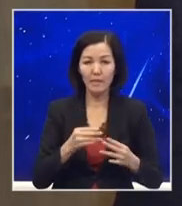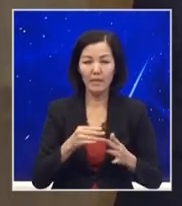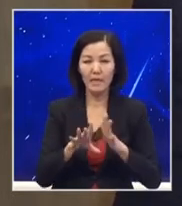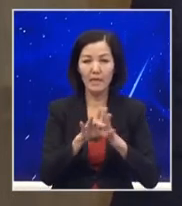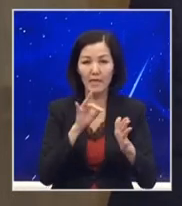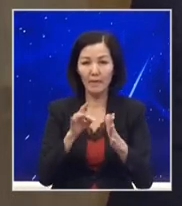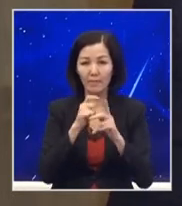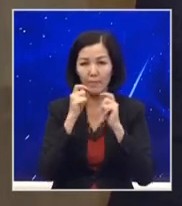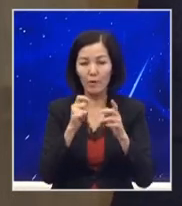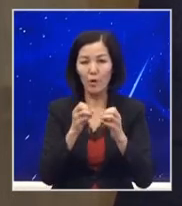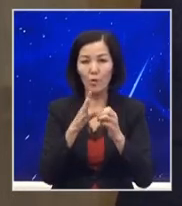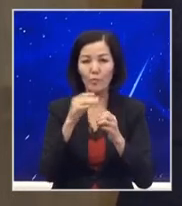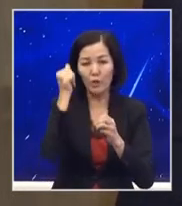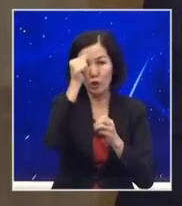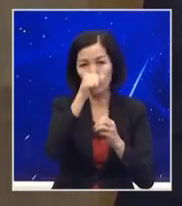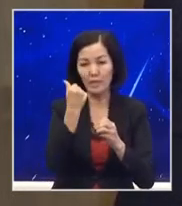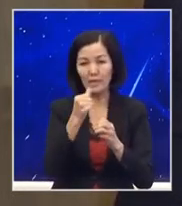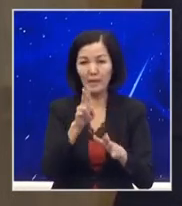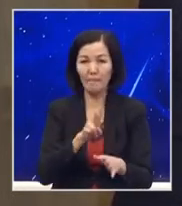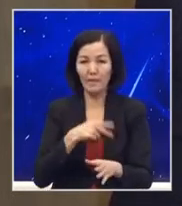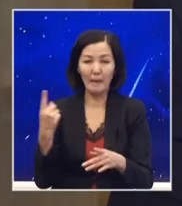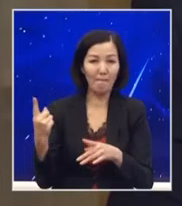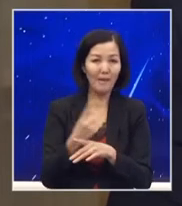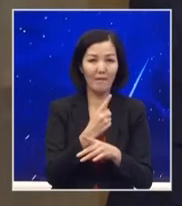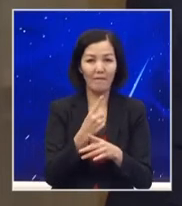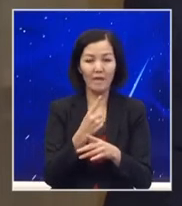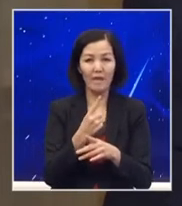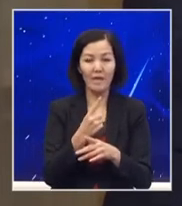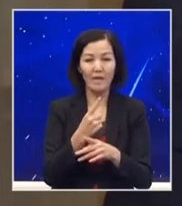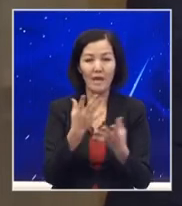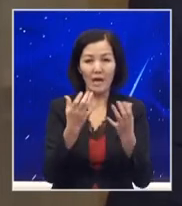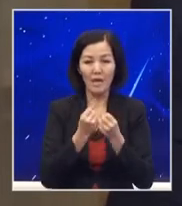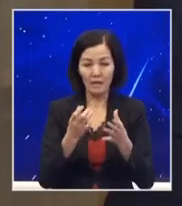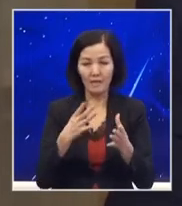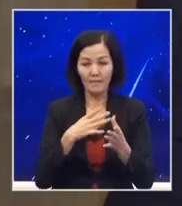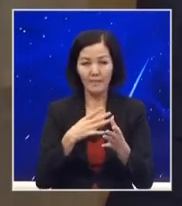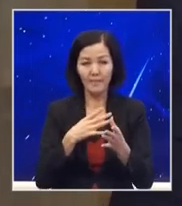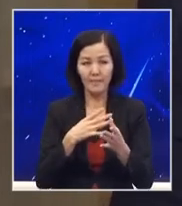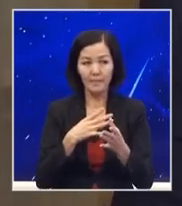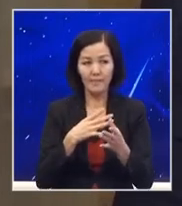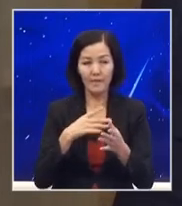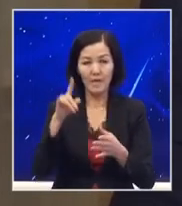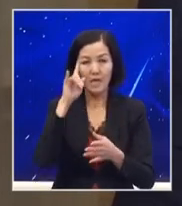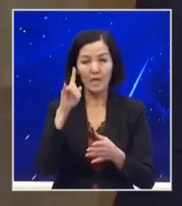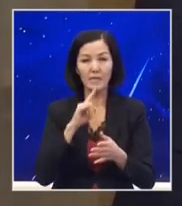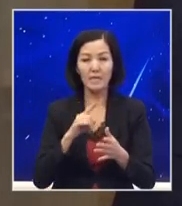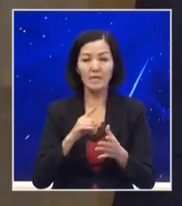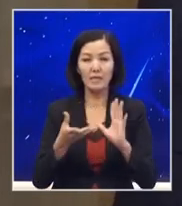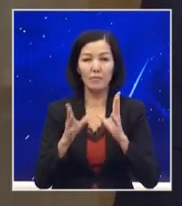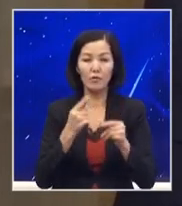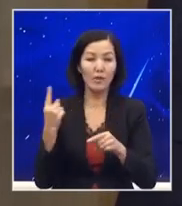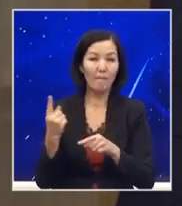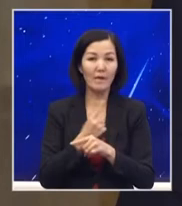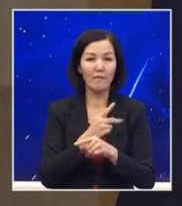15 жылдықта міне медал, былай айтқанда ең алғашқы төсбелгім. Осы Қазақстан бойынша ең алғашқы